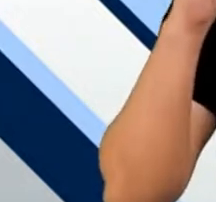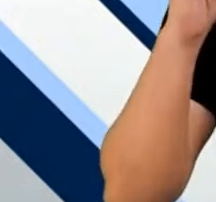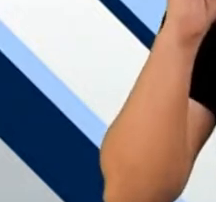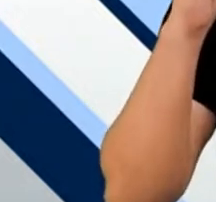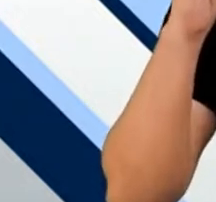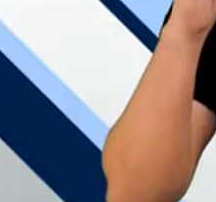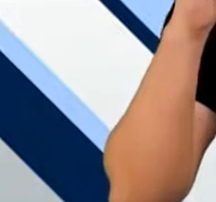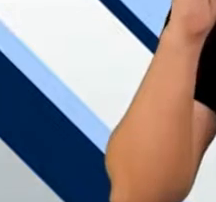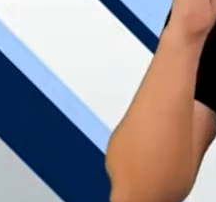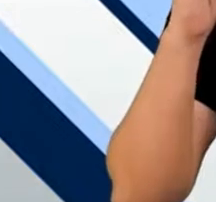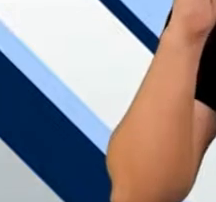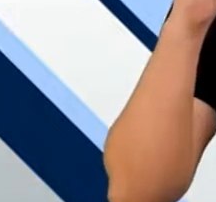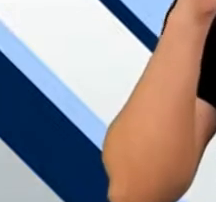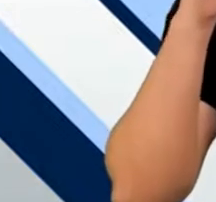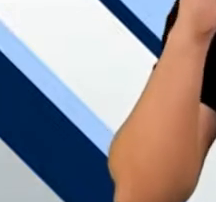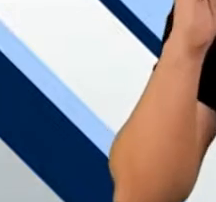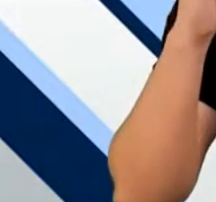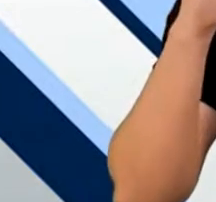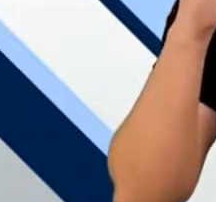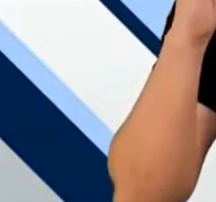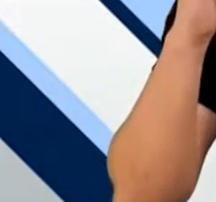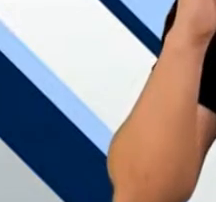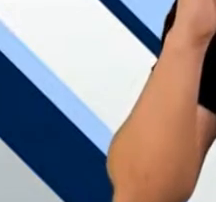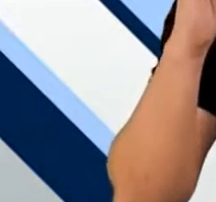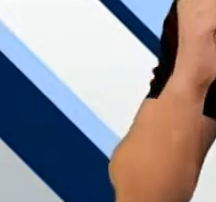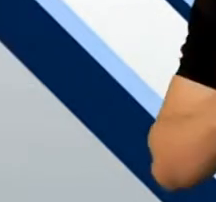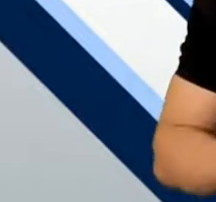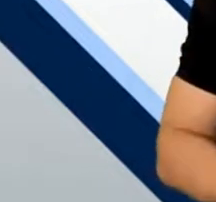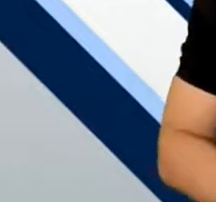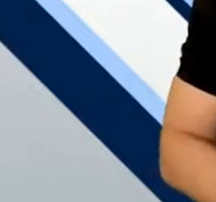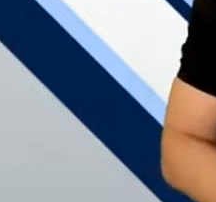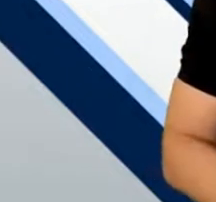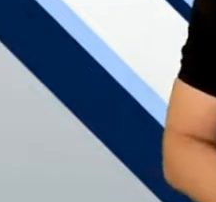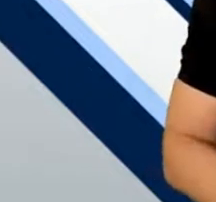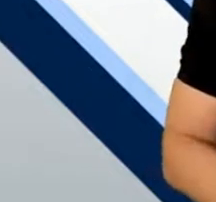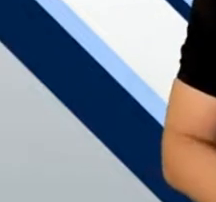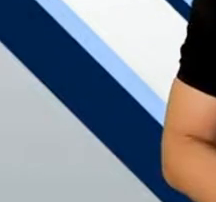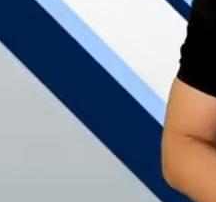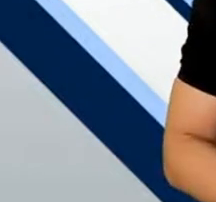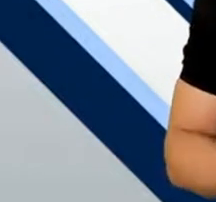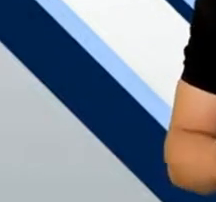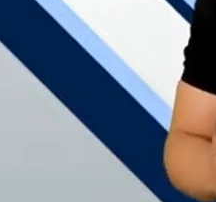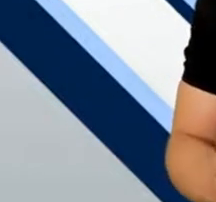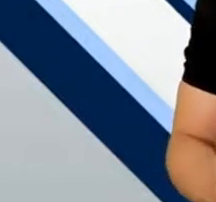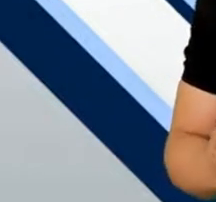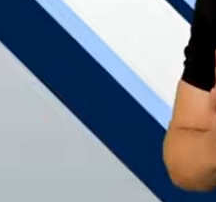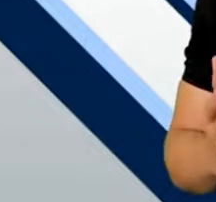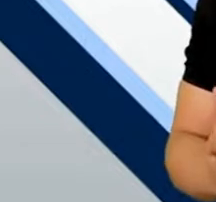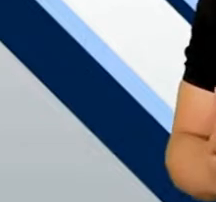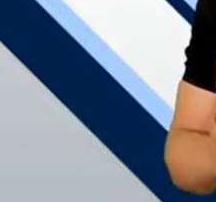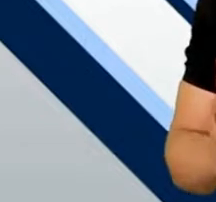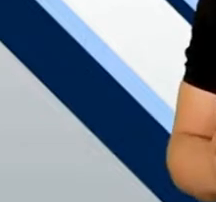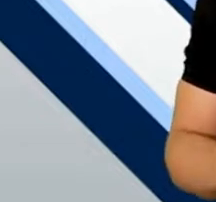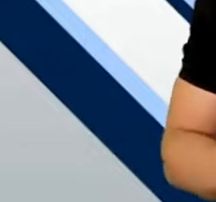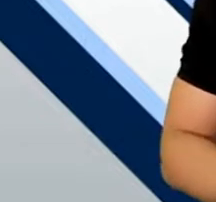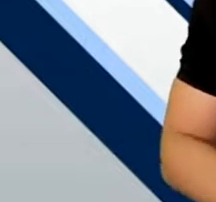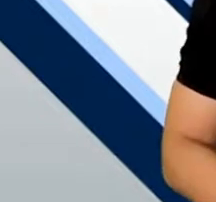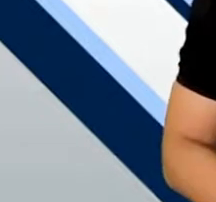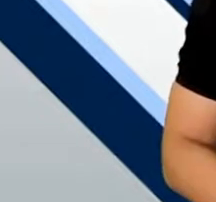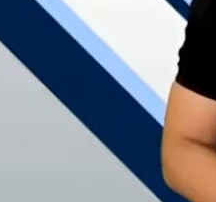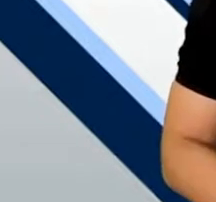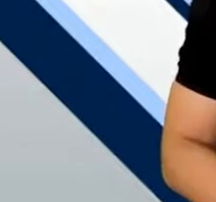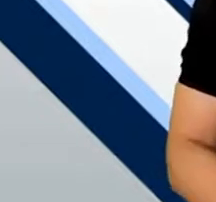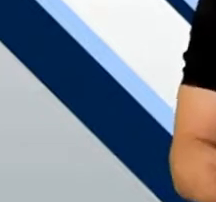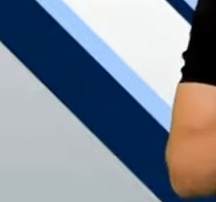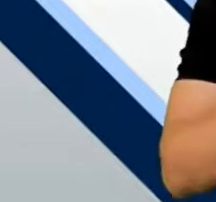mind to see and hear worthwhile and interesting lessons. Let us now study and learn, together with our volunteer online